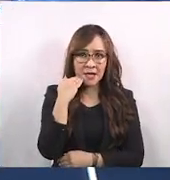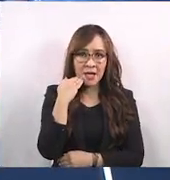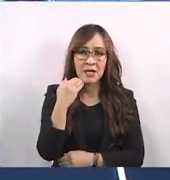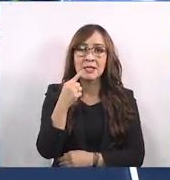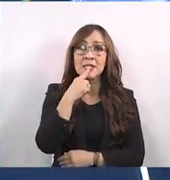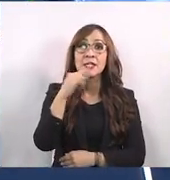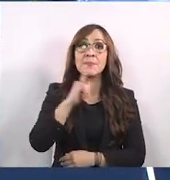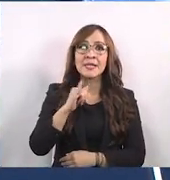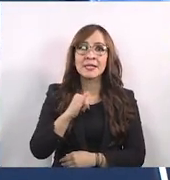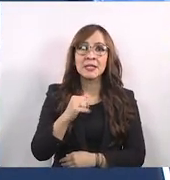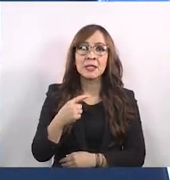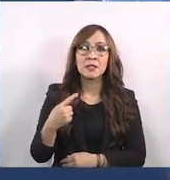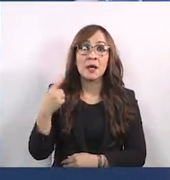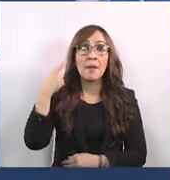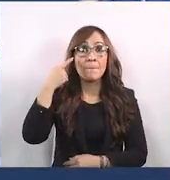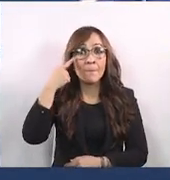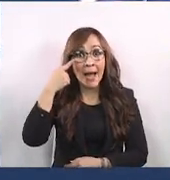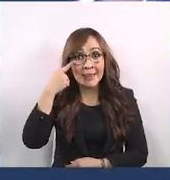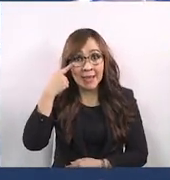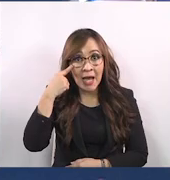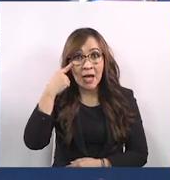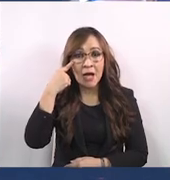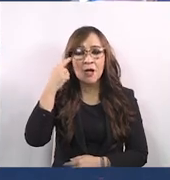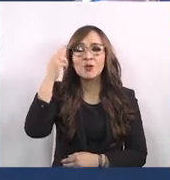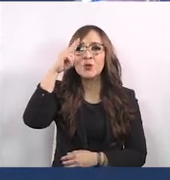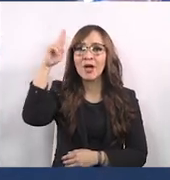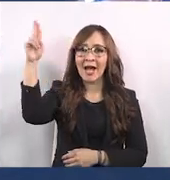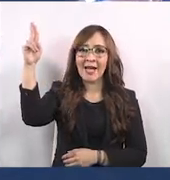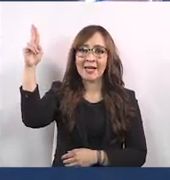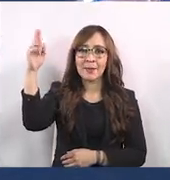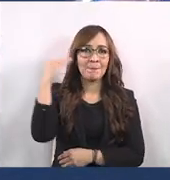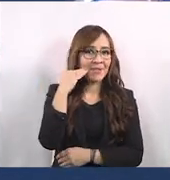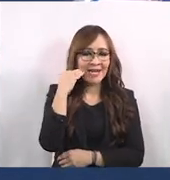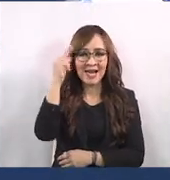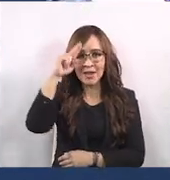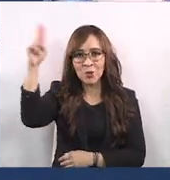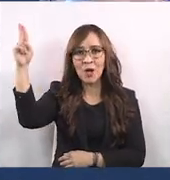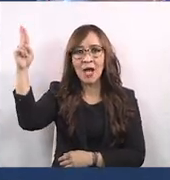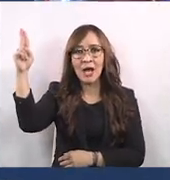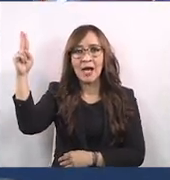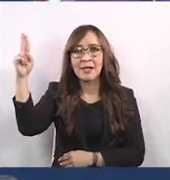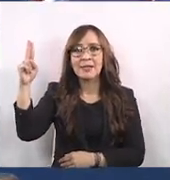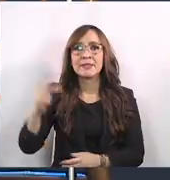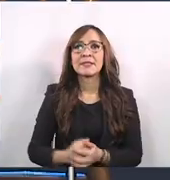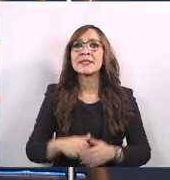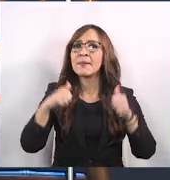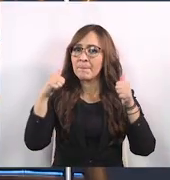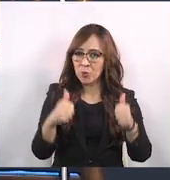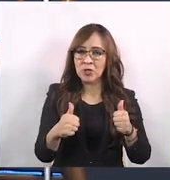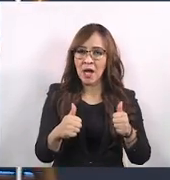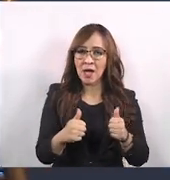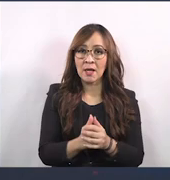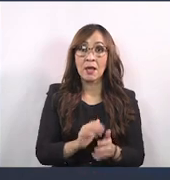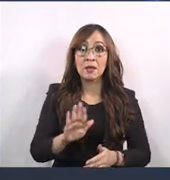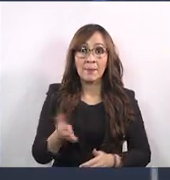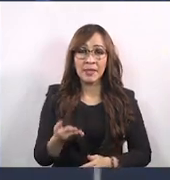seperti biji matanya Tuhan berarti penjagaan Tuhan sempurna tetapi kenapa pilihan